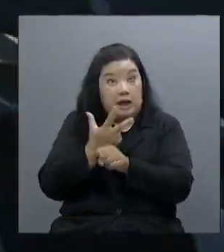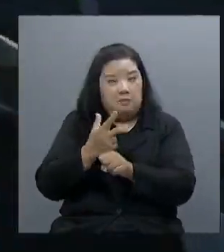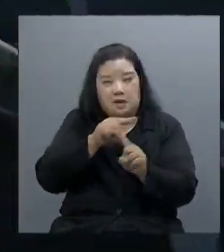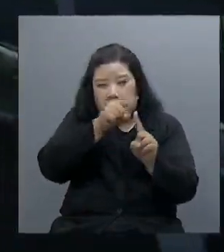ค่ะ